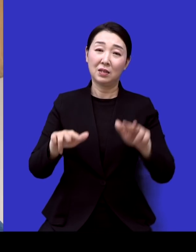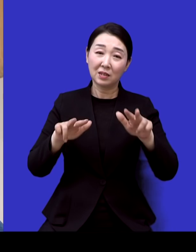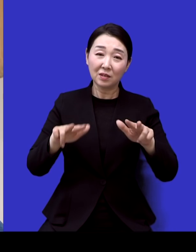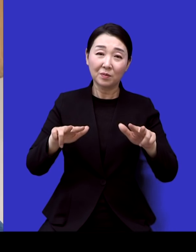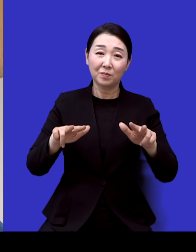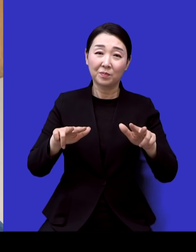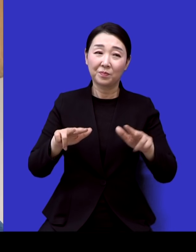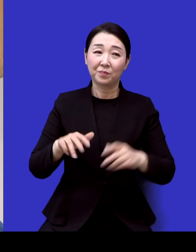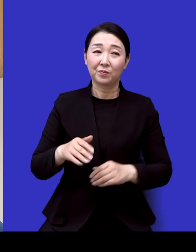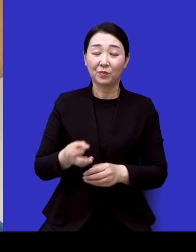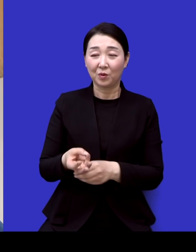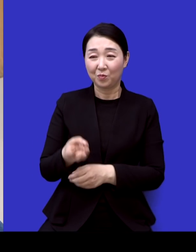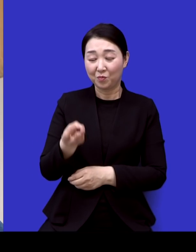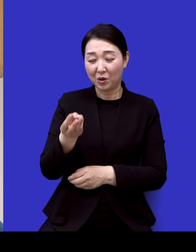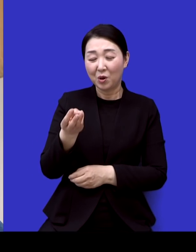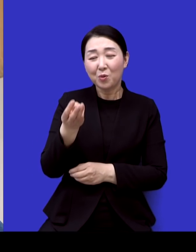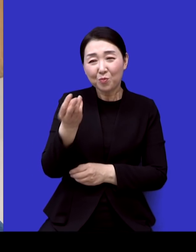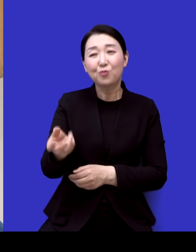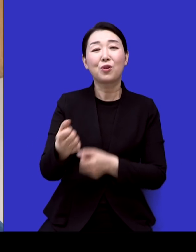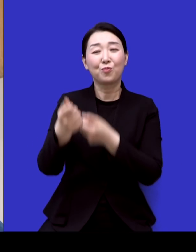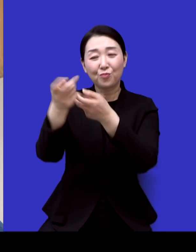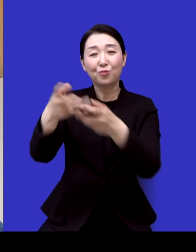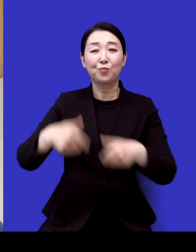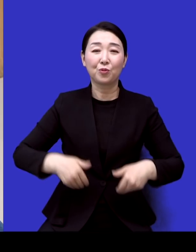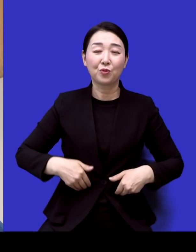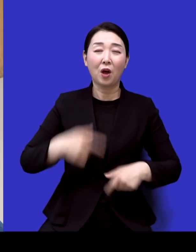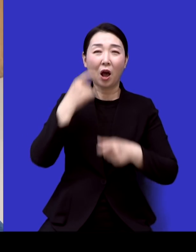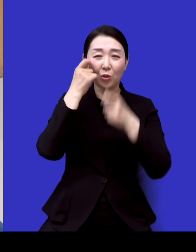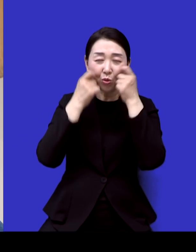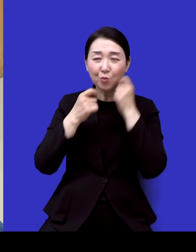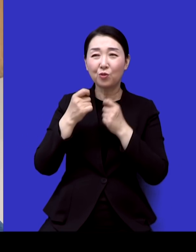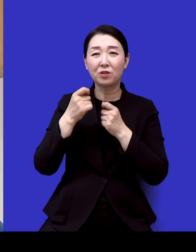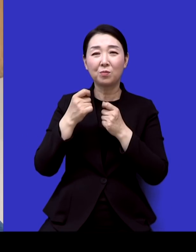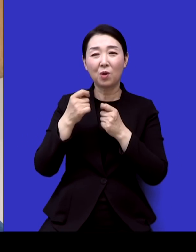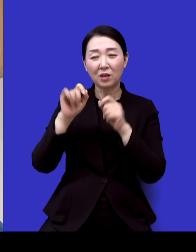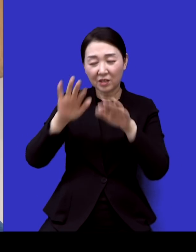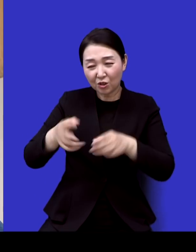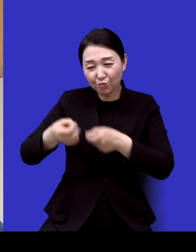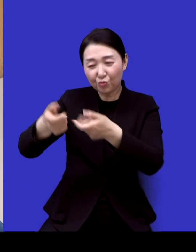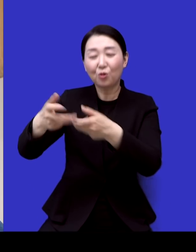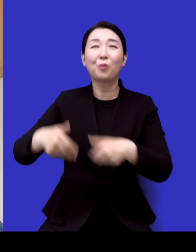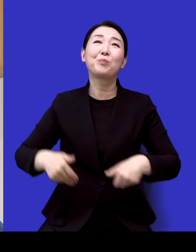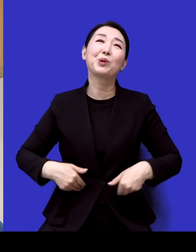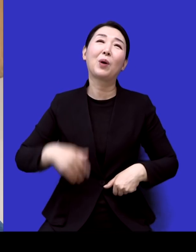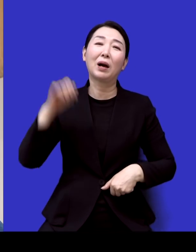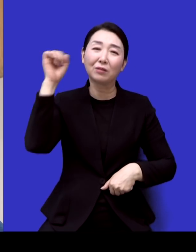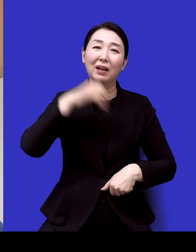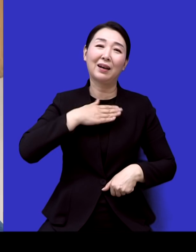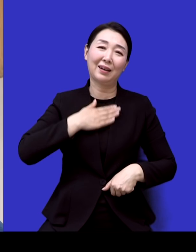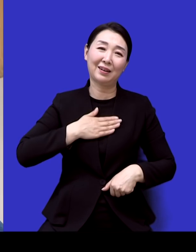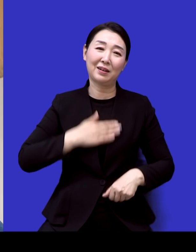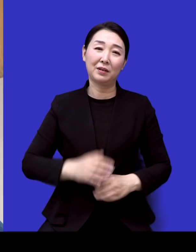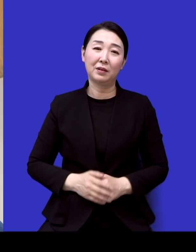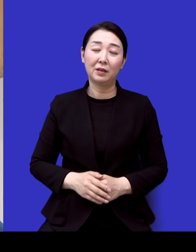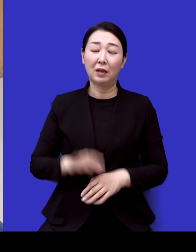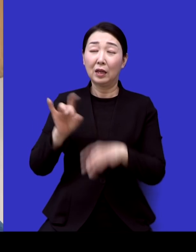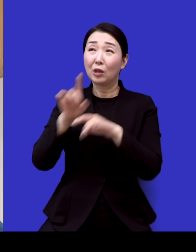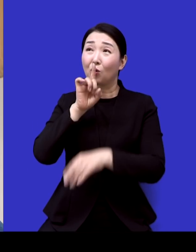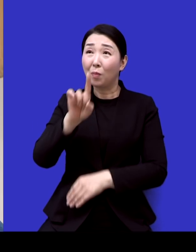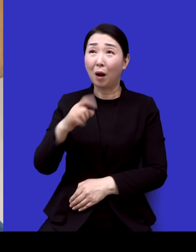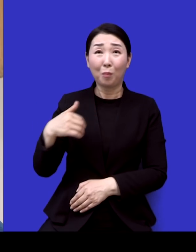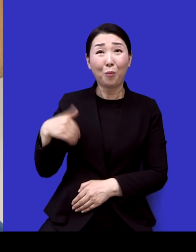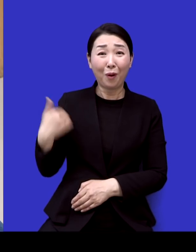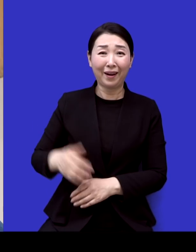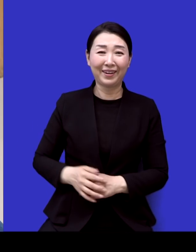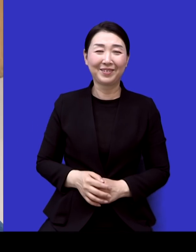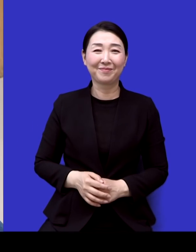우리가 뿌리는 시즌이구나. 눈물을 흘리며 뿌려야 되는 시즌이구나. 이게 깨달아졌죠. 태국말도 못하는데